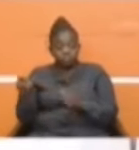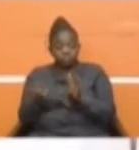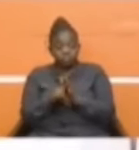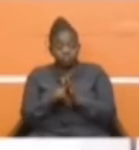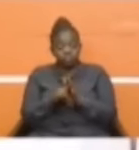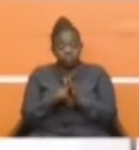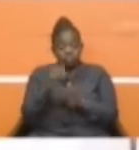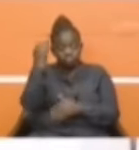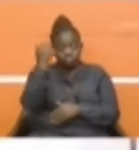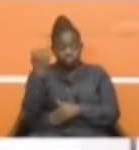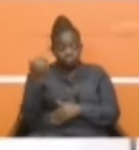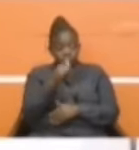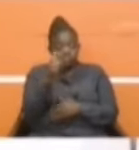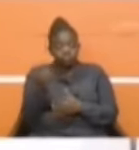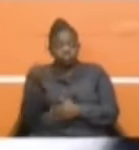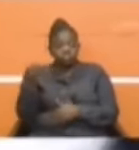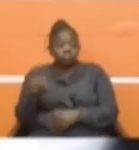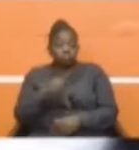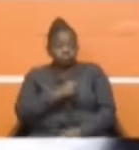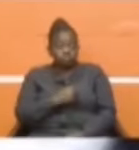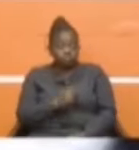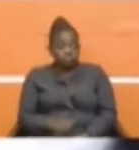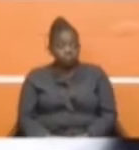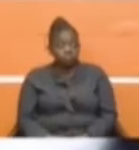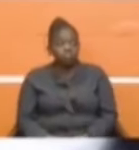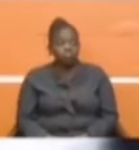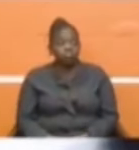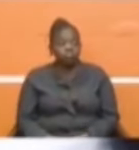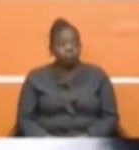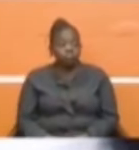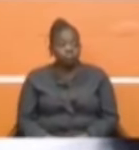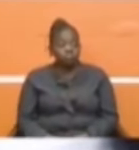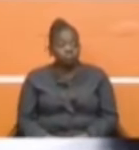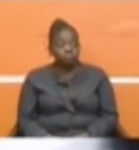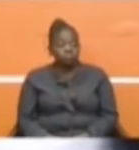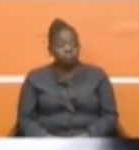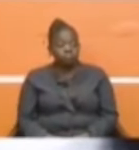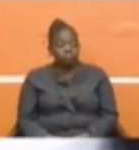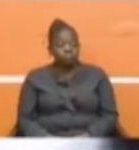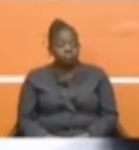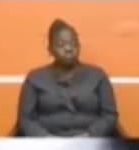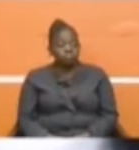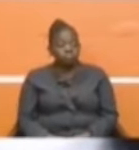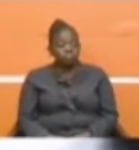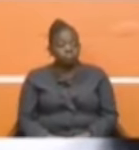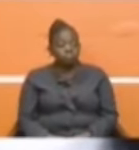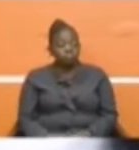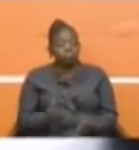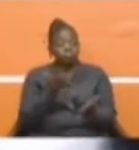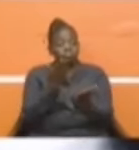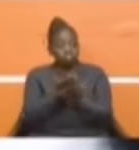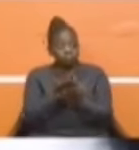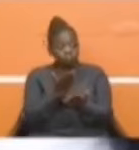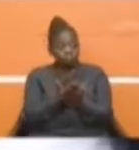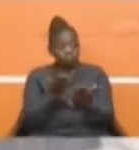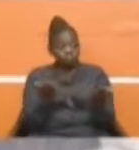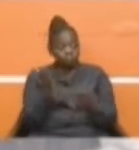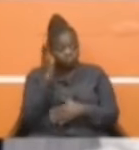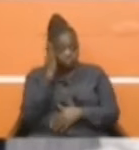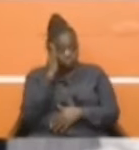z'amateeka okujjako nga yeetonze. Tumusaba ave yeetondere eggwanga kubaobusaakubuzasiraamu tatafyalisiraamu